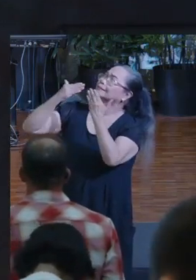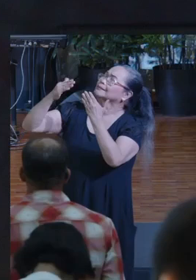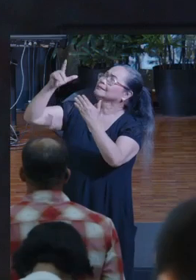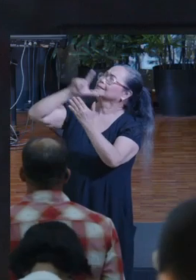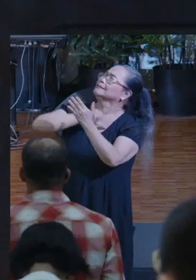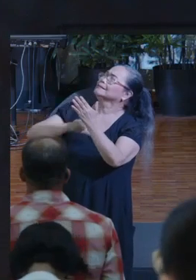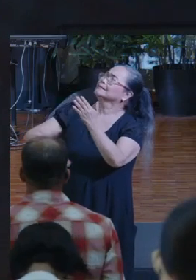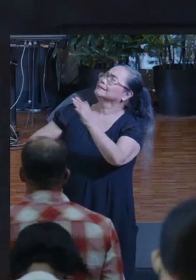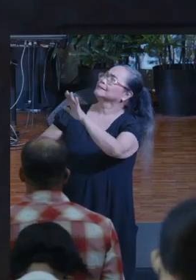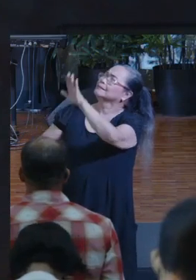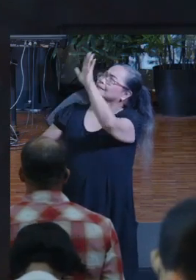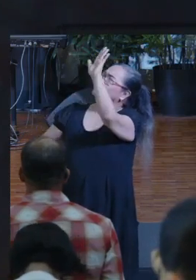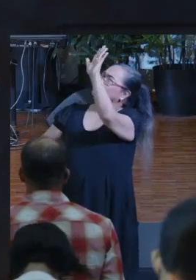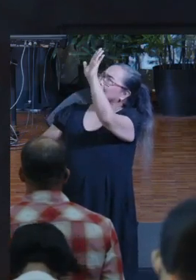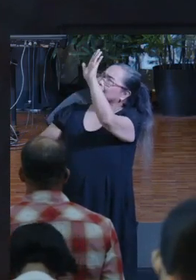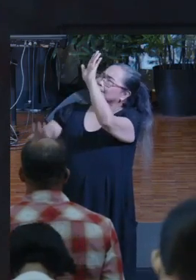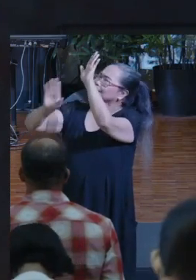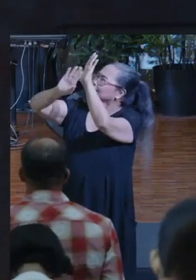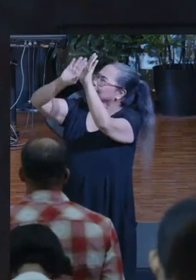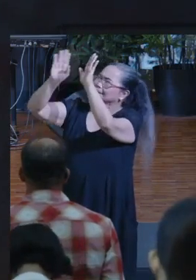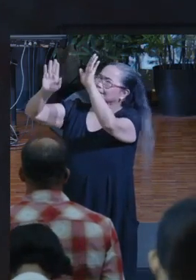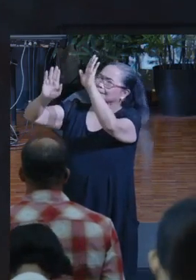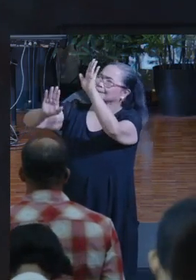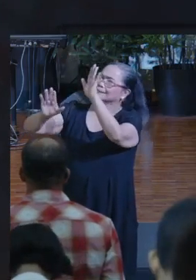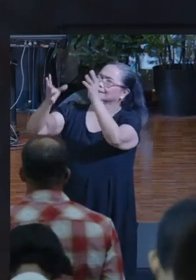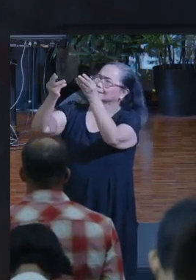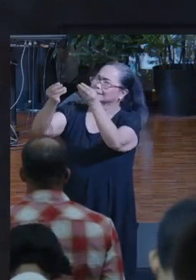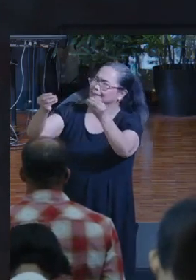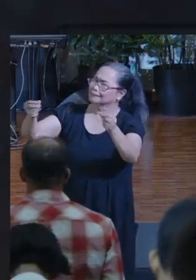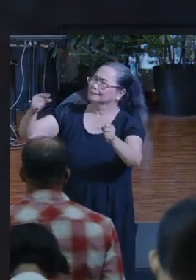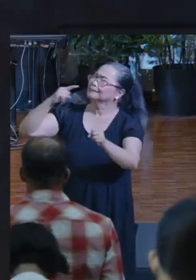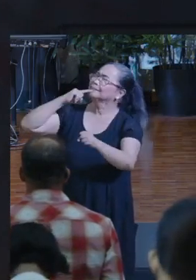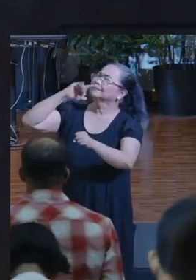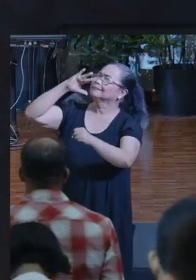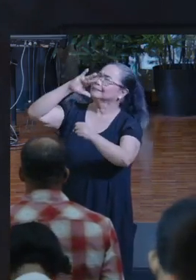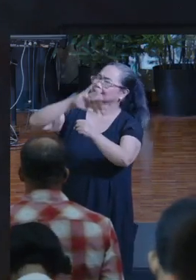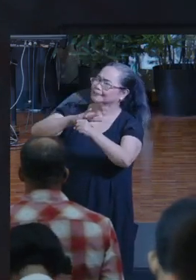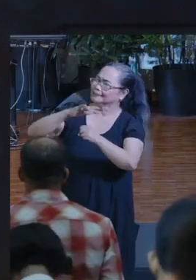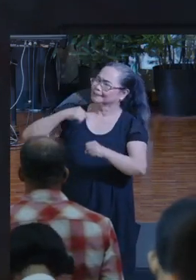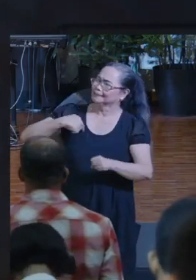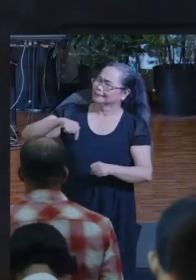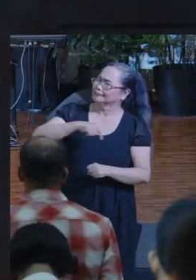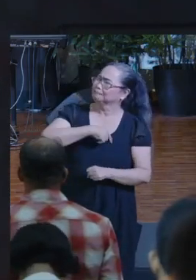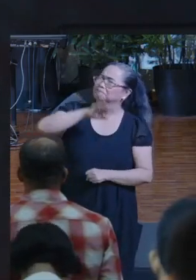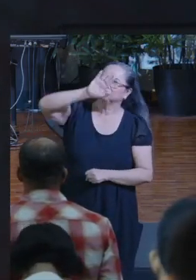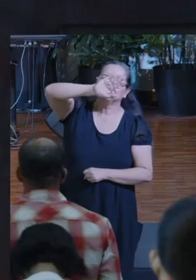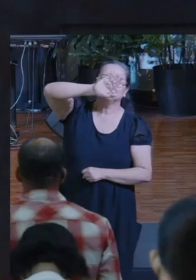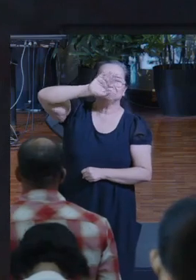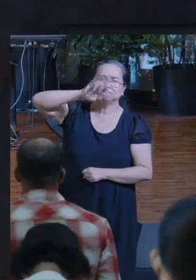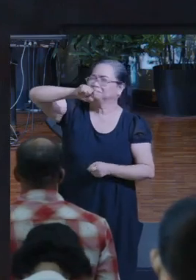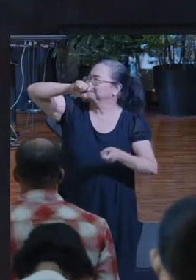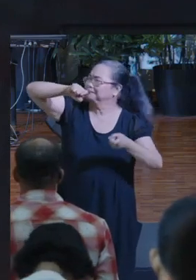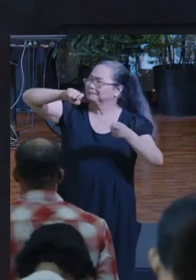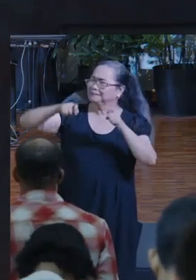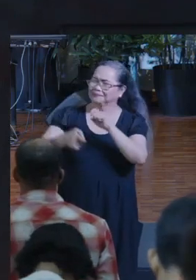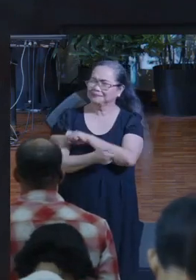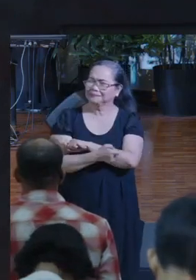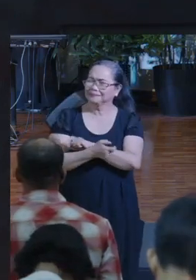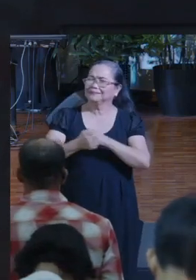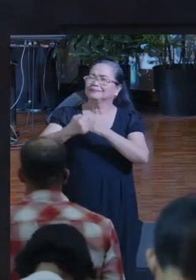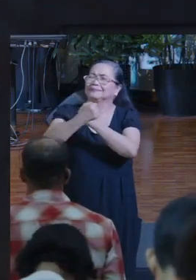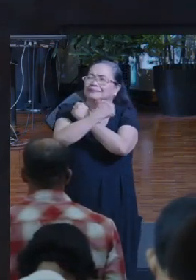inyong walang pagmaliw na pangako, walang pagbabagong